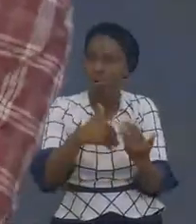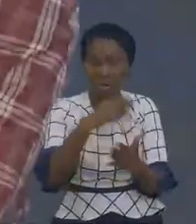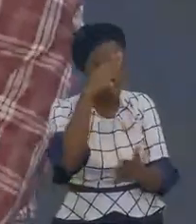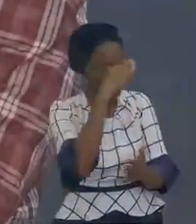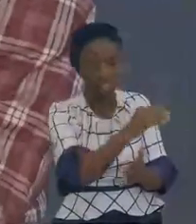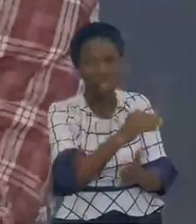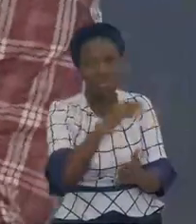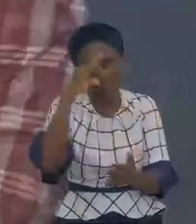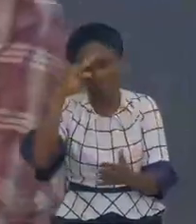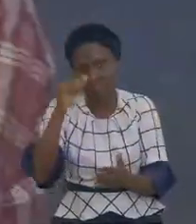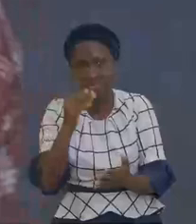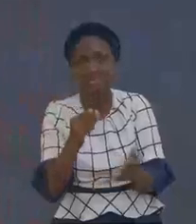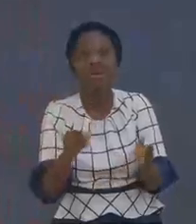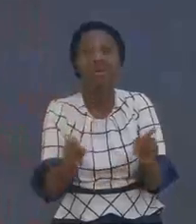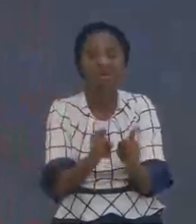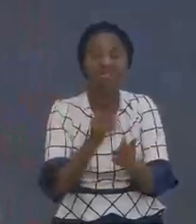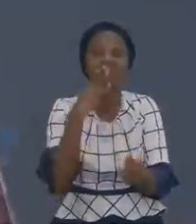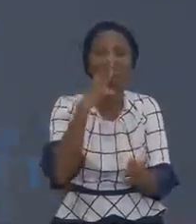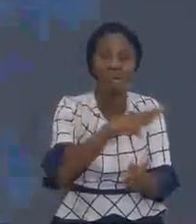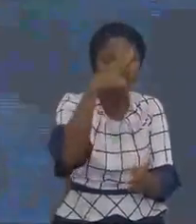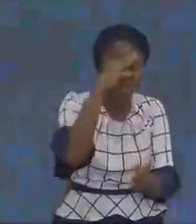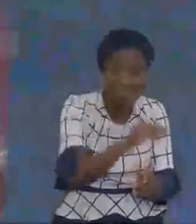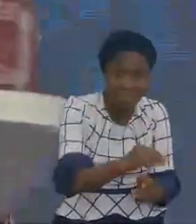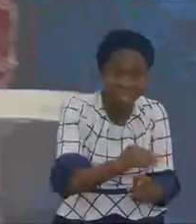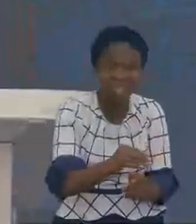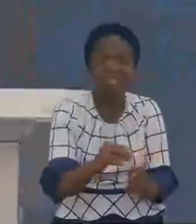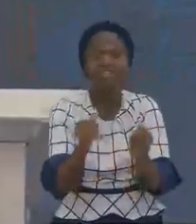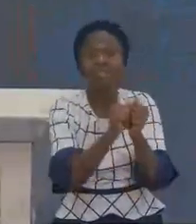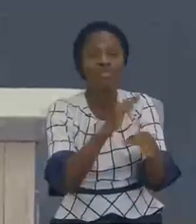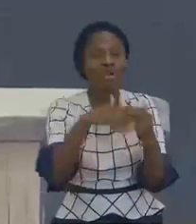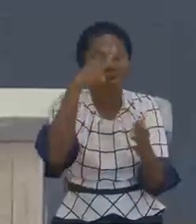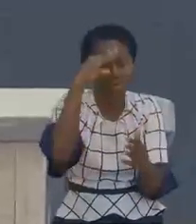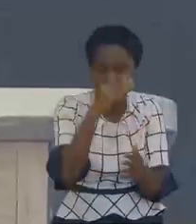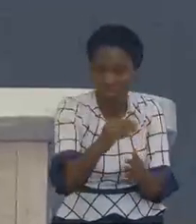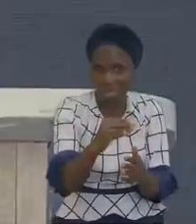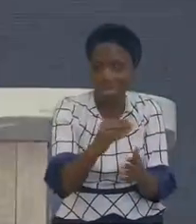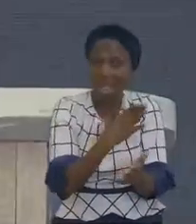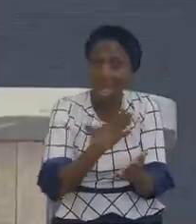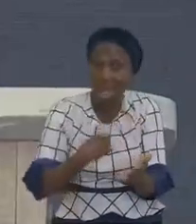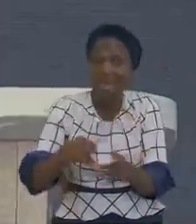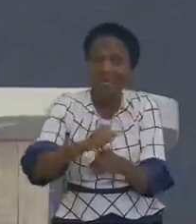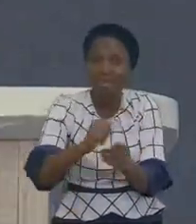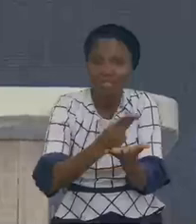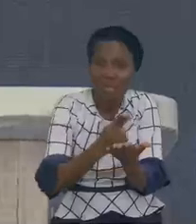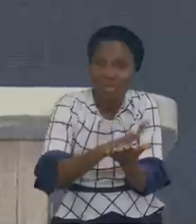la sanctification, la sainteté, sans laquelle personne ne verra le Seigneur.